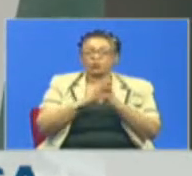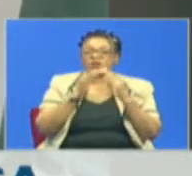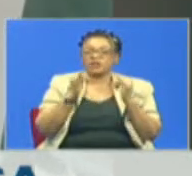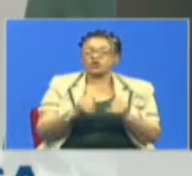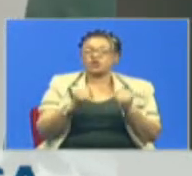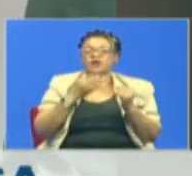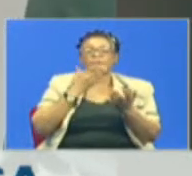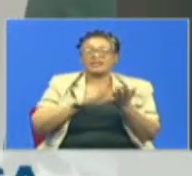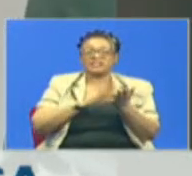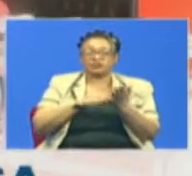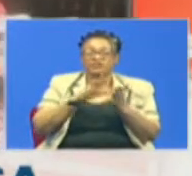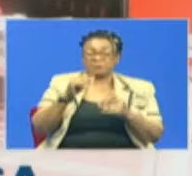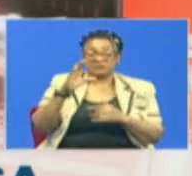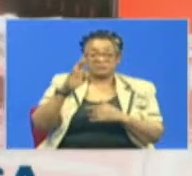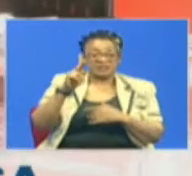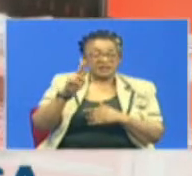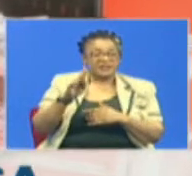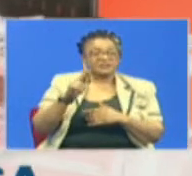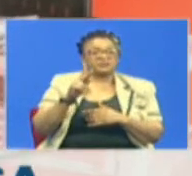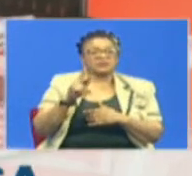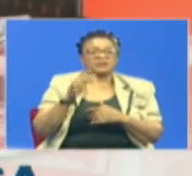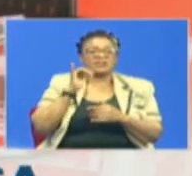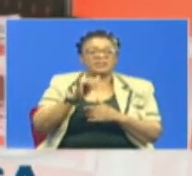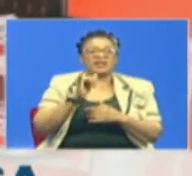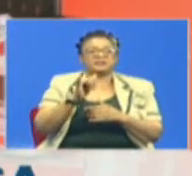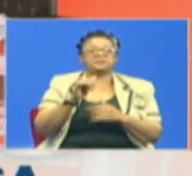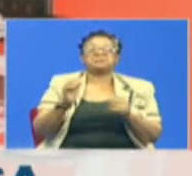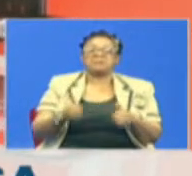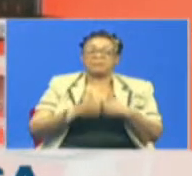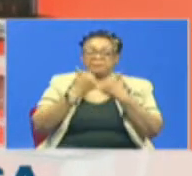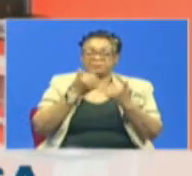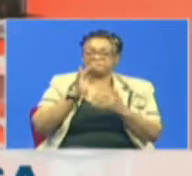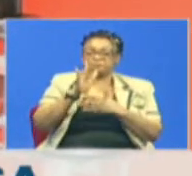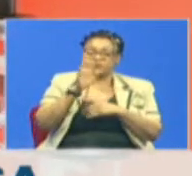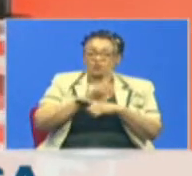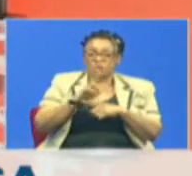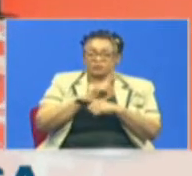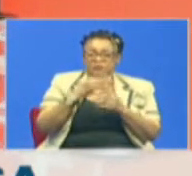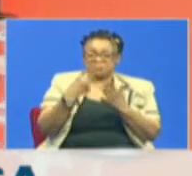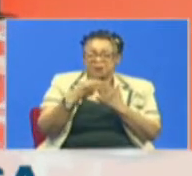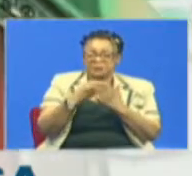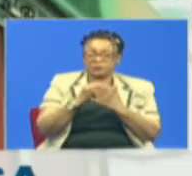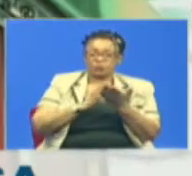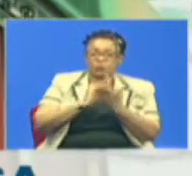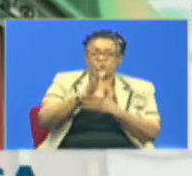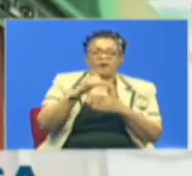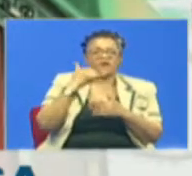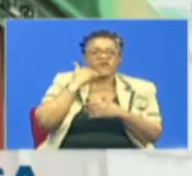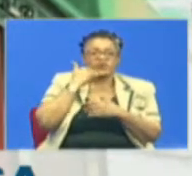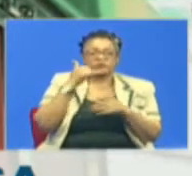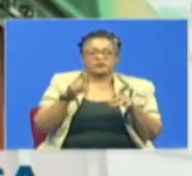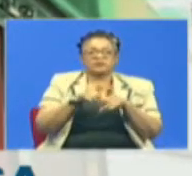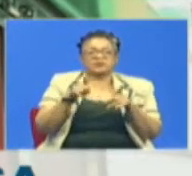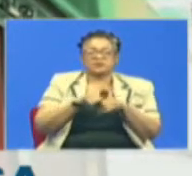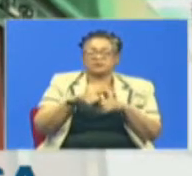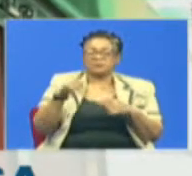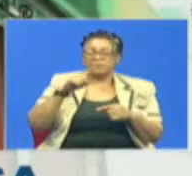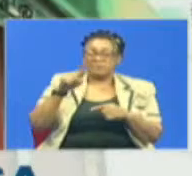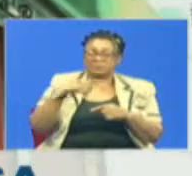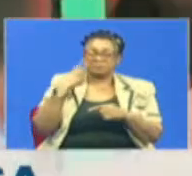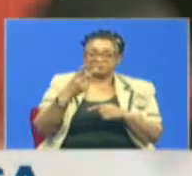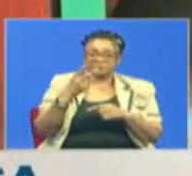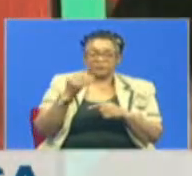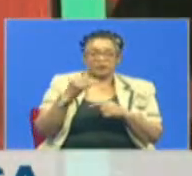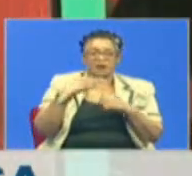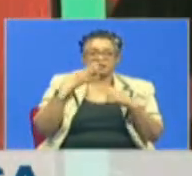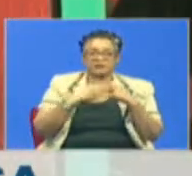na benki kuu. Hatua hizi zimechochea utumizi wa huduma ya kutumia pesa kwa simu, huku wateja milioni 1.6 zaidi wakitumia huduma